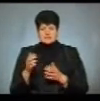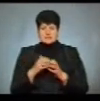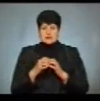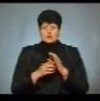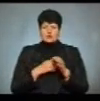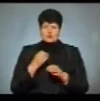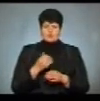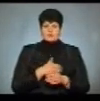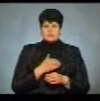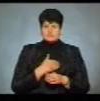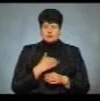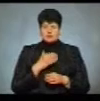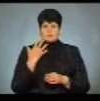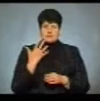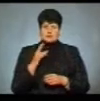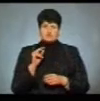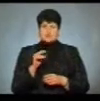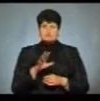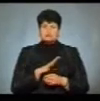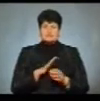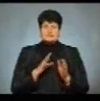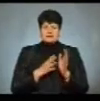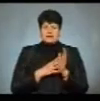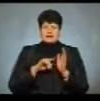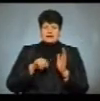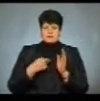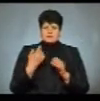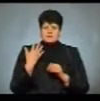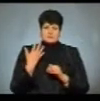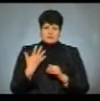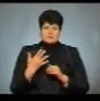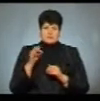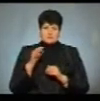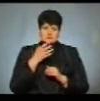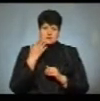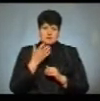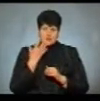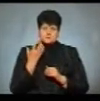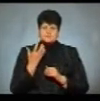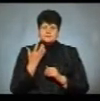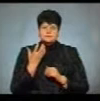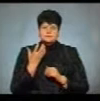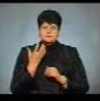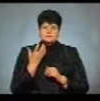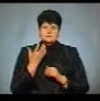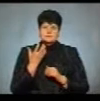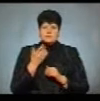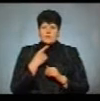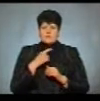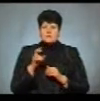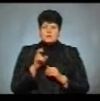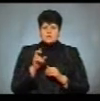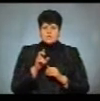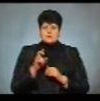середньодобова температура повітря 5 числа була 9,5 градуса тепла. За даними